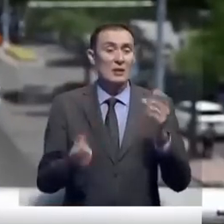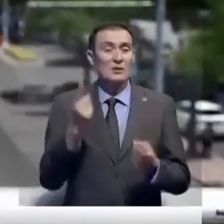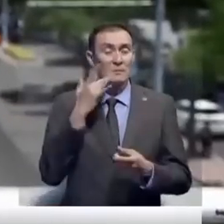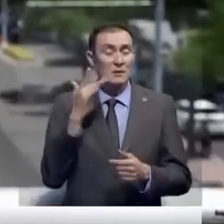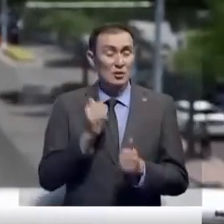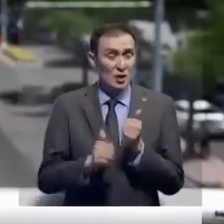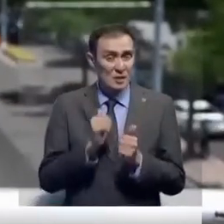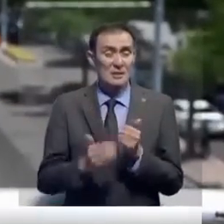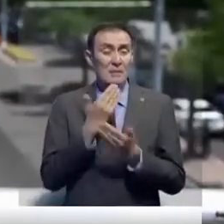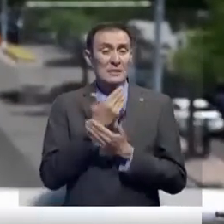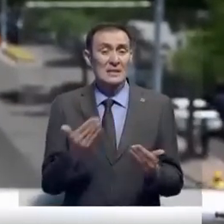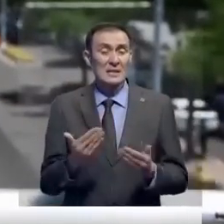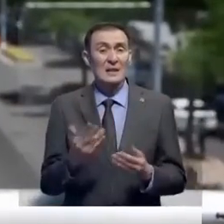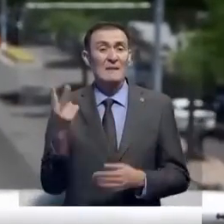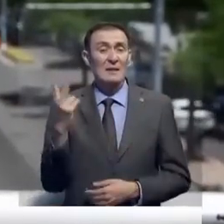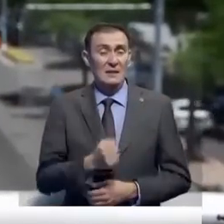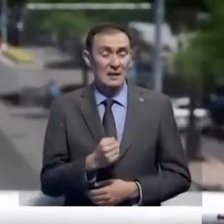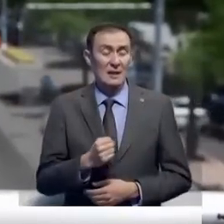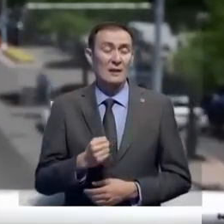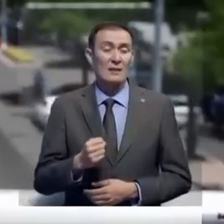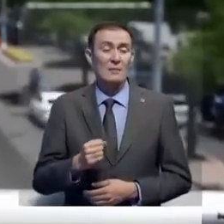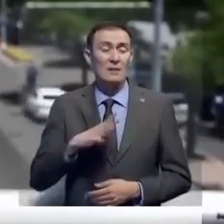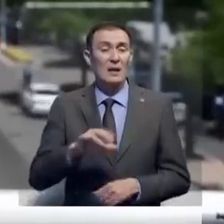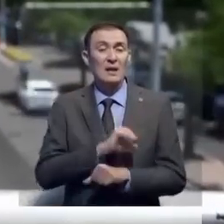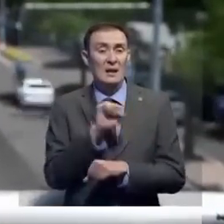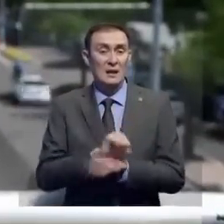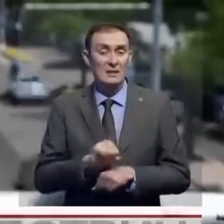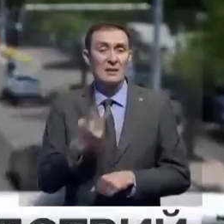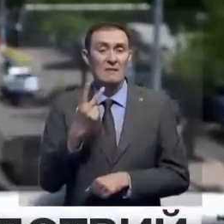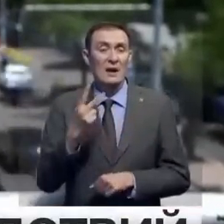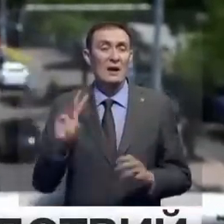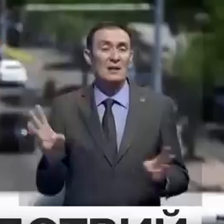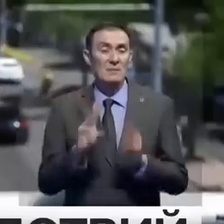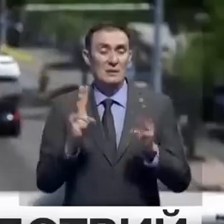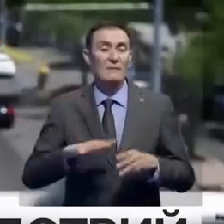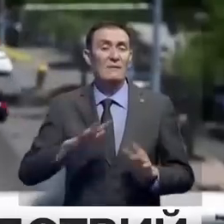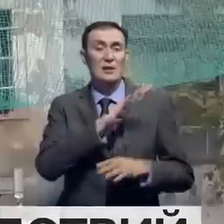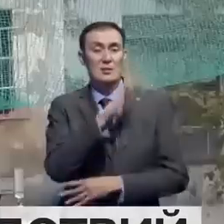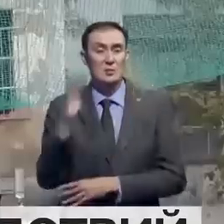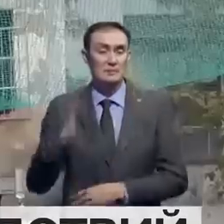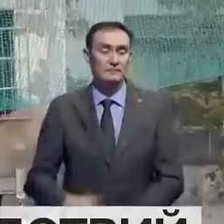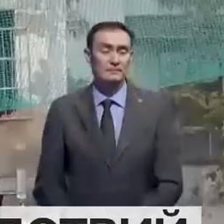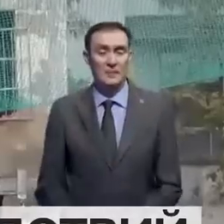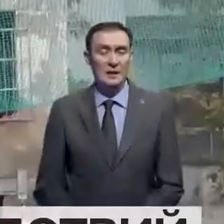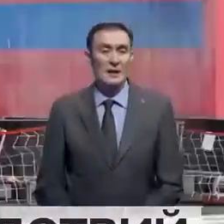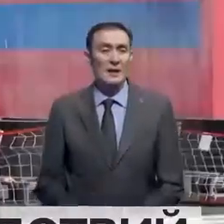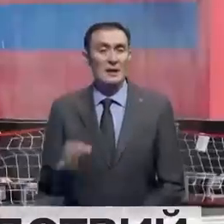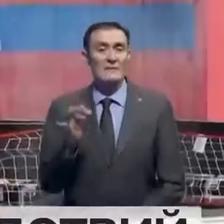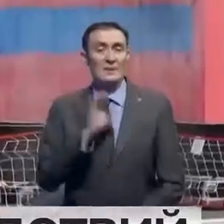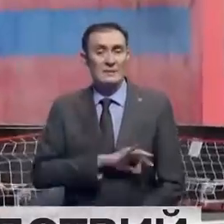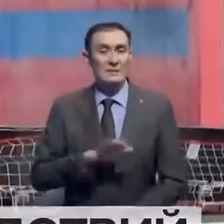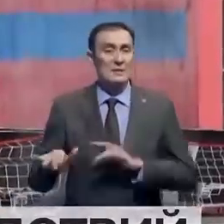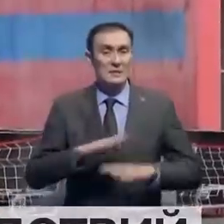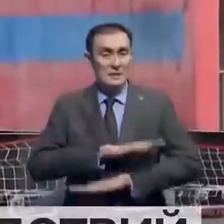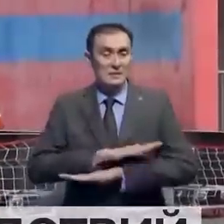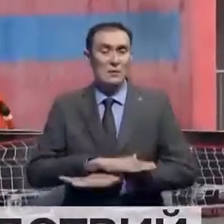нередко примеру только за последние две недели стране локализовали два лесных пожара в лесных массивах эффективные действия по